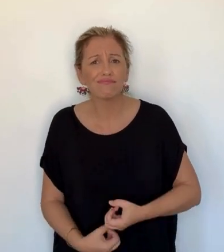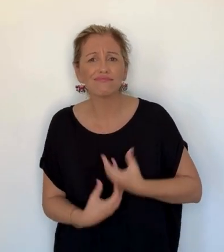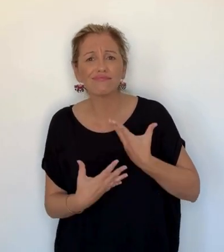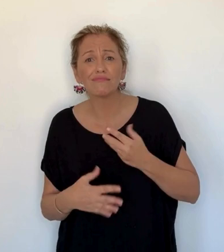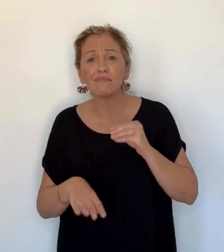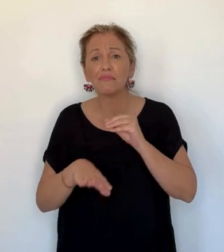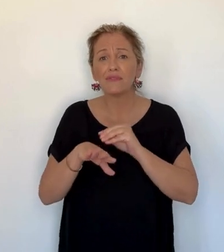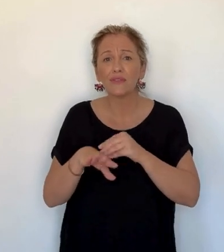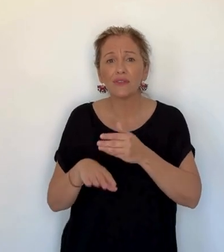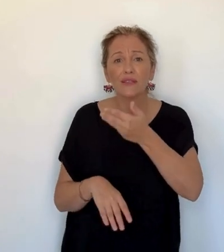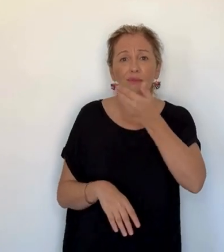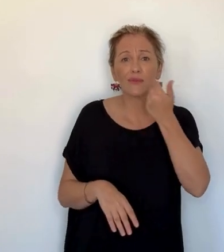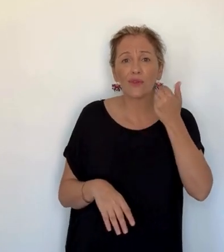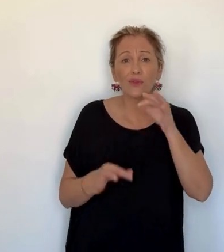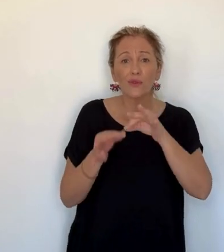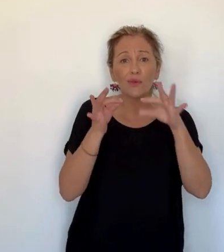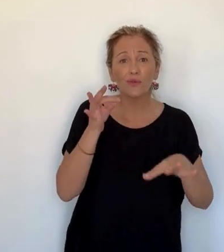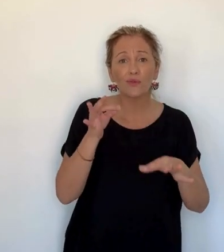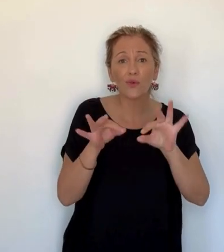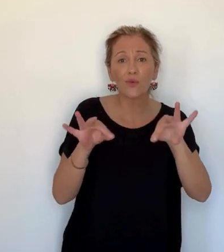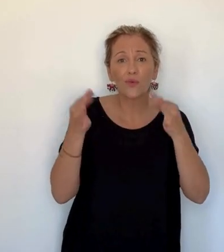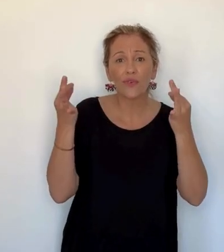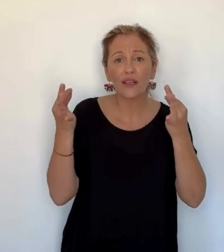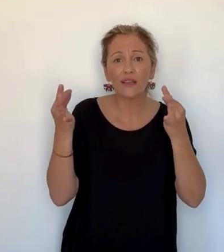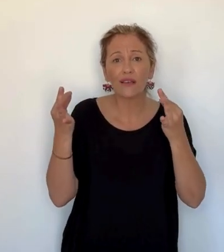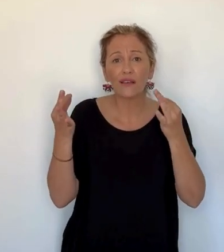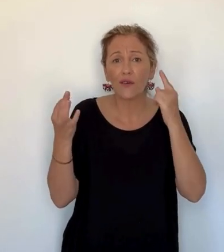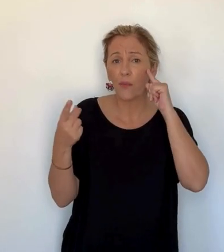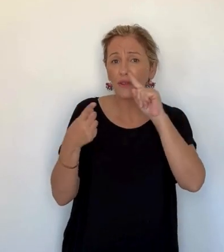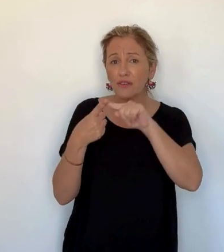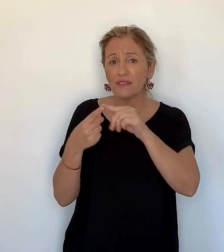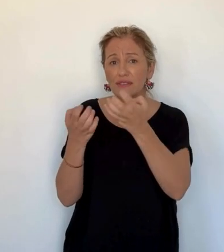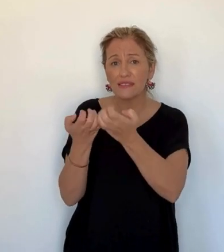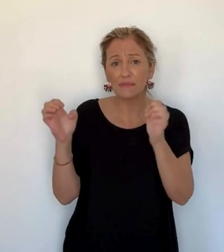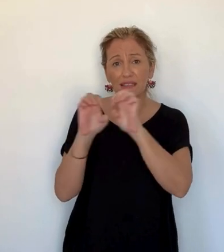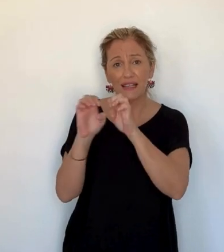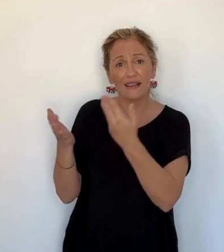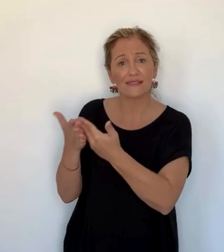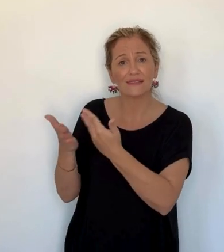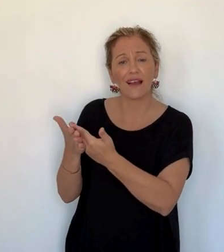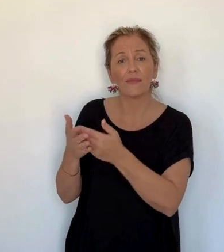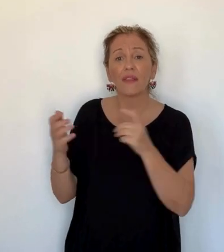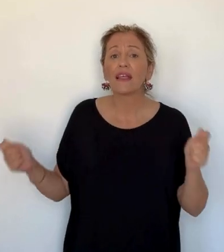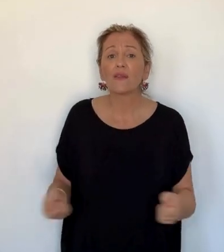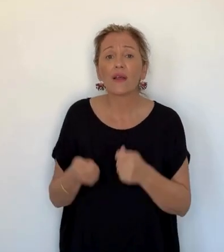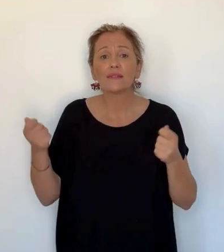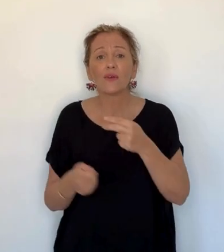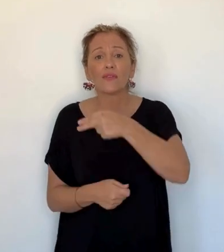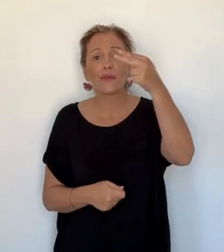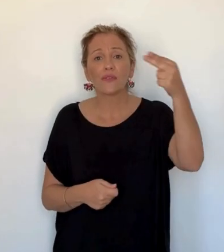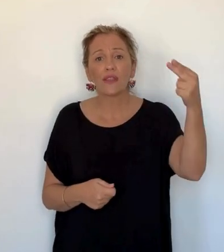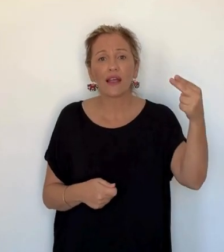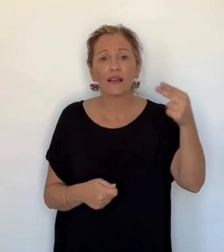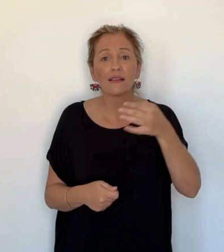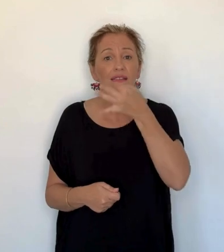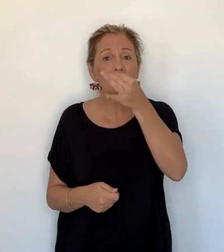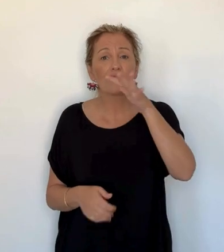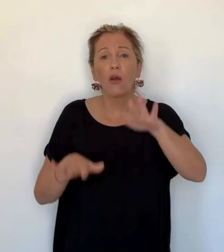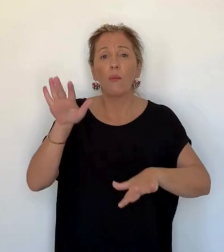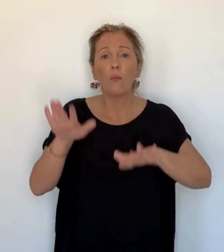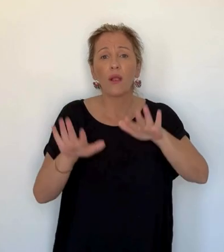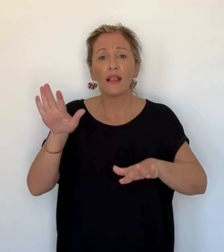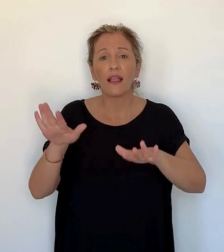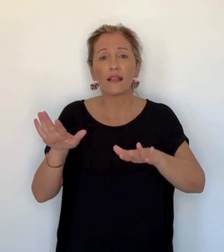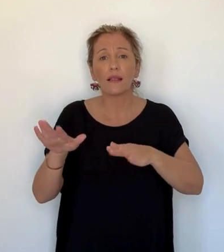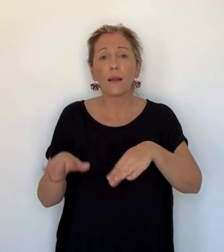utilement, depuis les premiers services scolaires jusqu'aux services sociaux et enfin les services de la justice. Libérer la parole, mieux prévenir, apporter des solutions, voilà tout